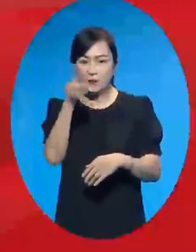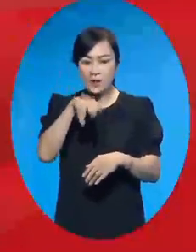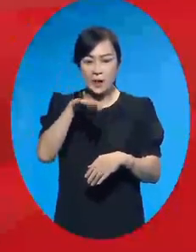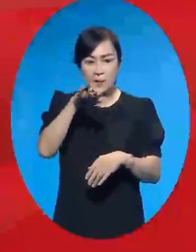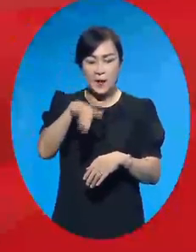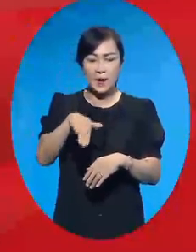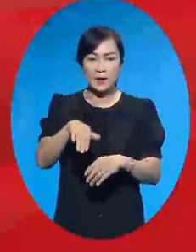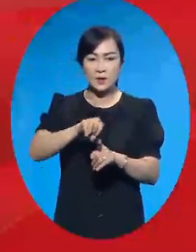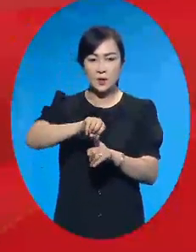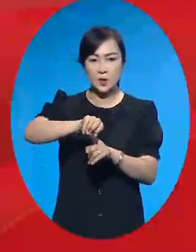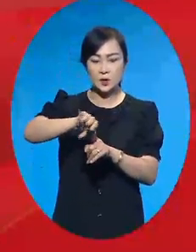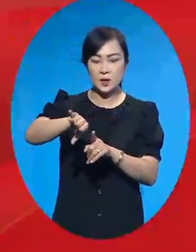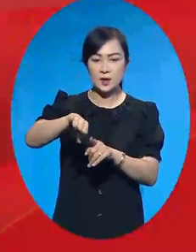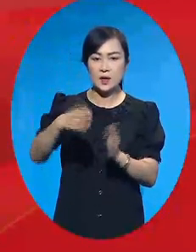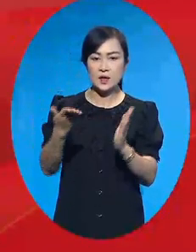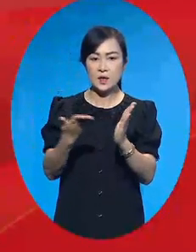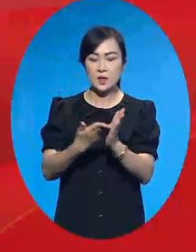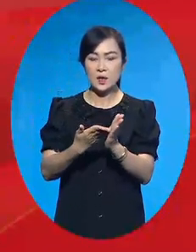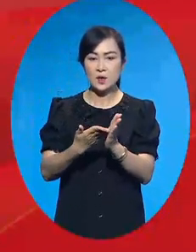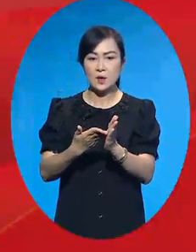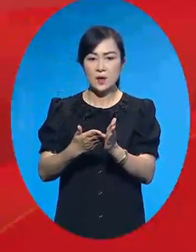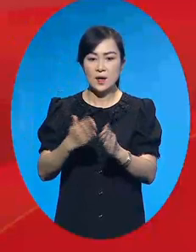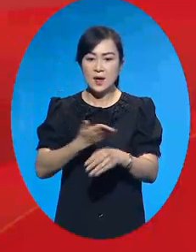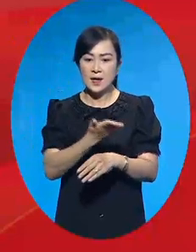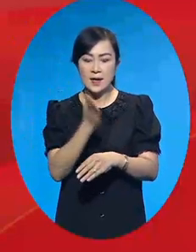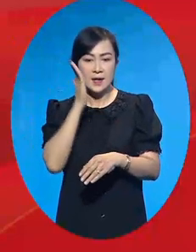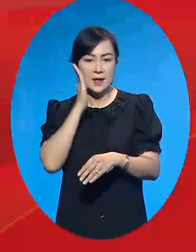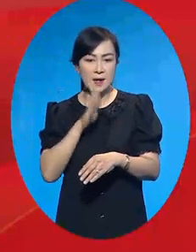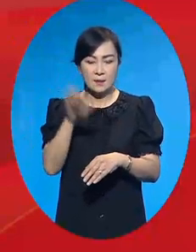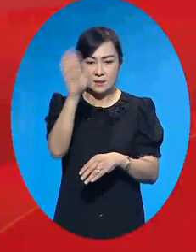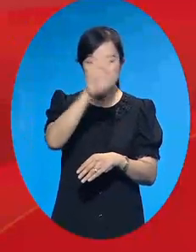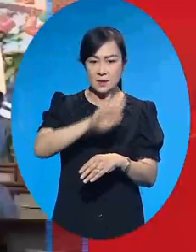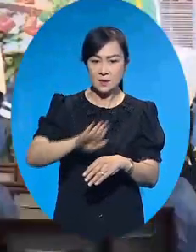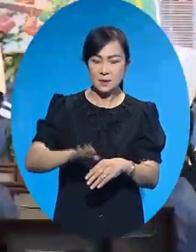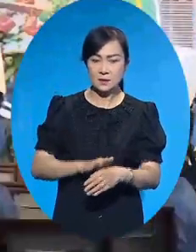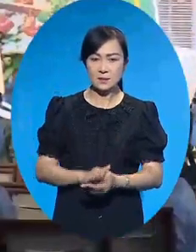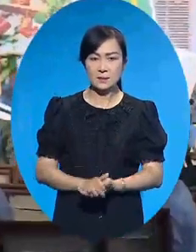nền tảng trực tuyến, qua đó giới thiệu các danh lam thắng cảnh của đất nước.